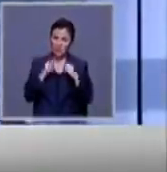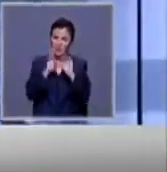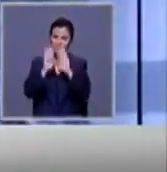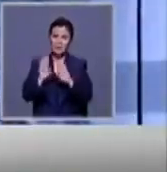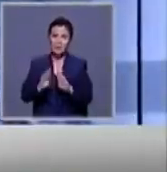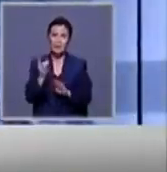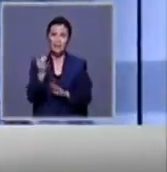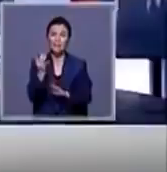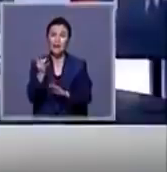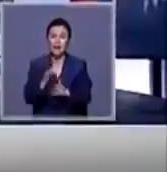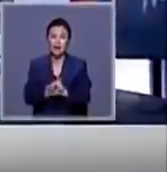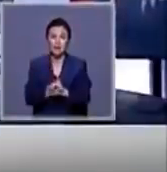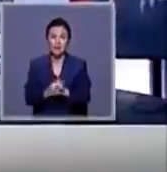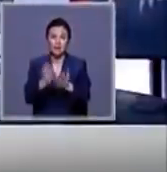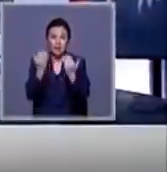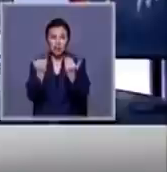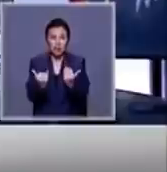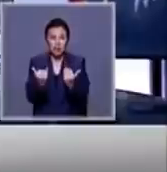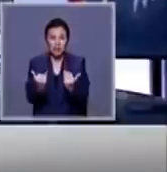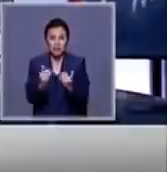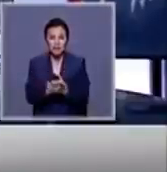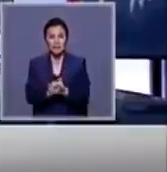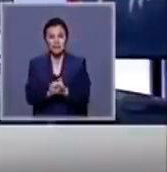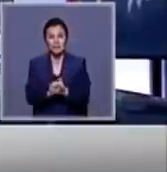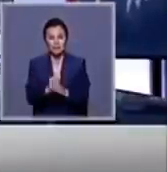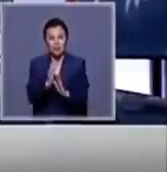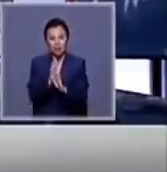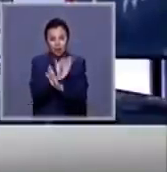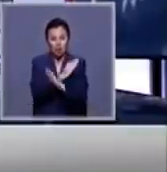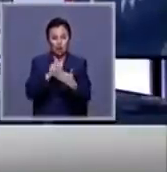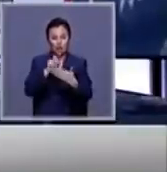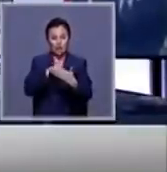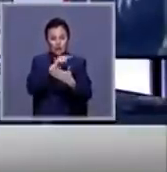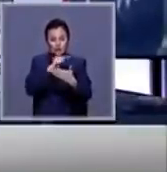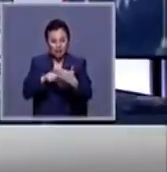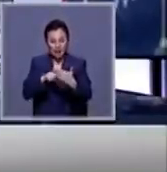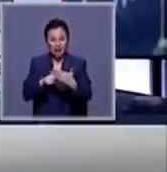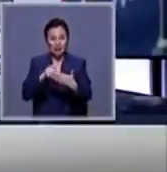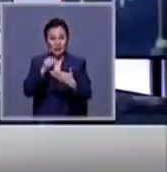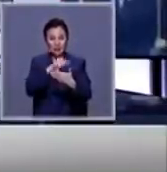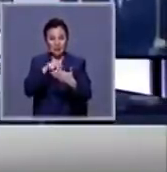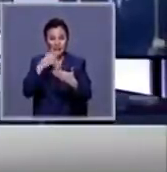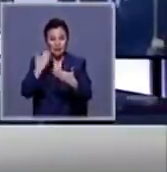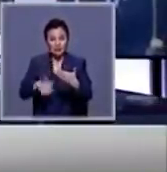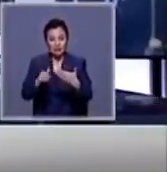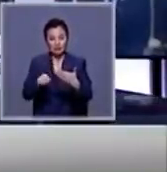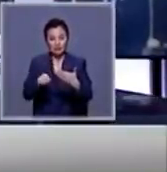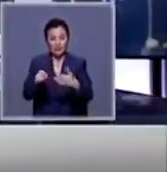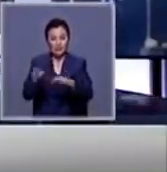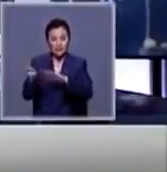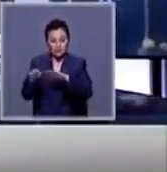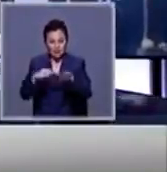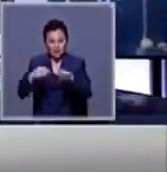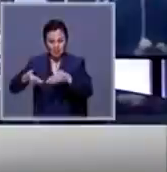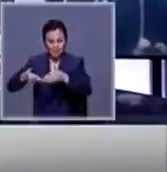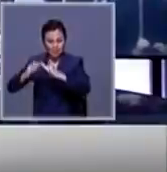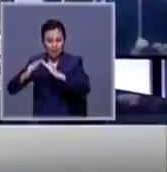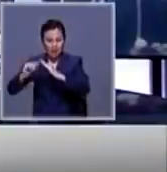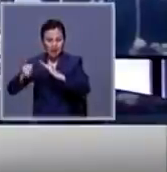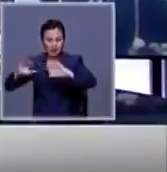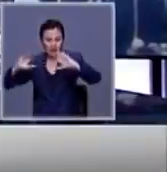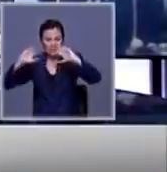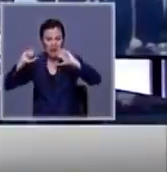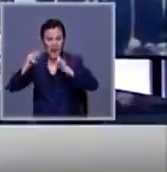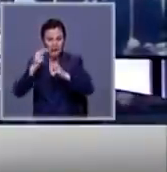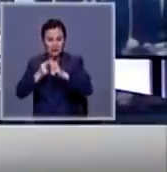ป็นยังไงแล้วช่วงนี้มันคือช่วงที่หนึ่งก่อนเลือกตั้งสองหลังเลือกตั้งเพื่อเตรียมจะจัดตั้งรัฐบาลการประกาศชื่อสว